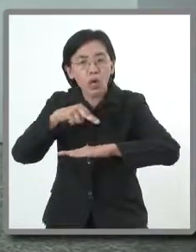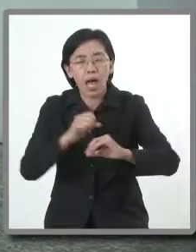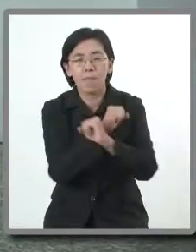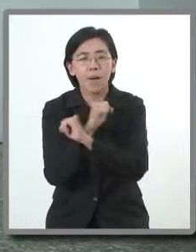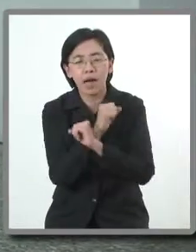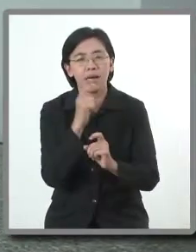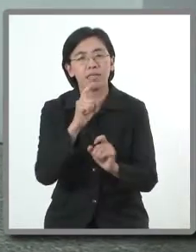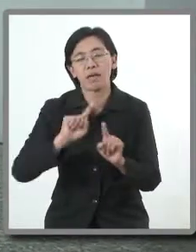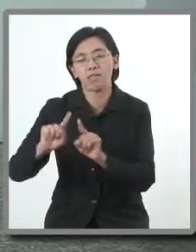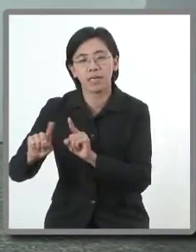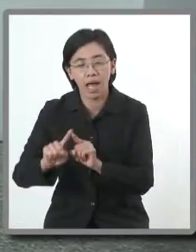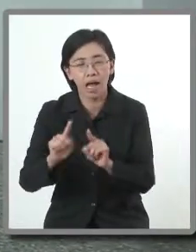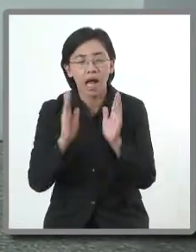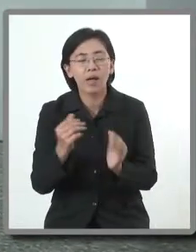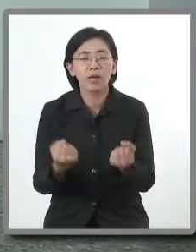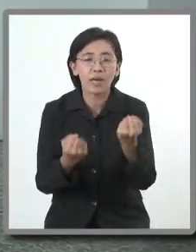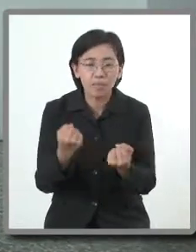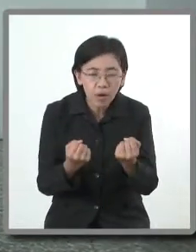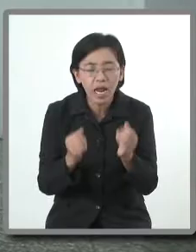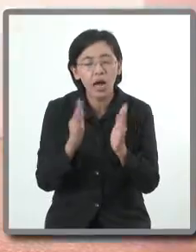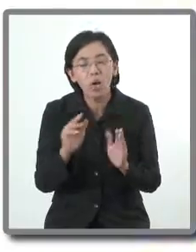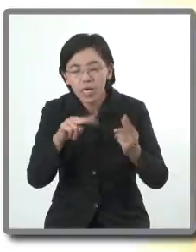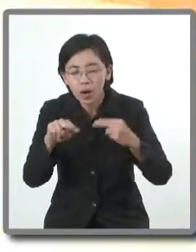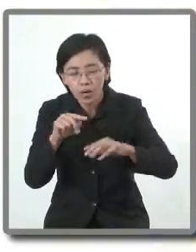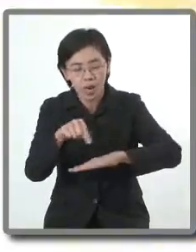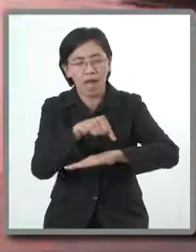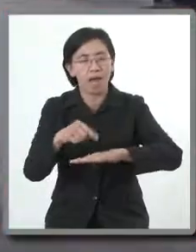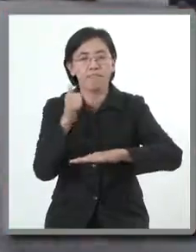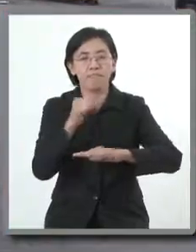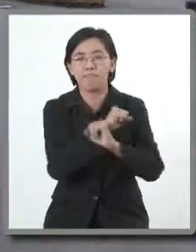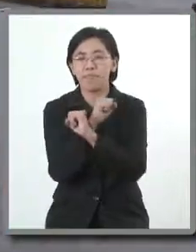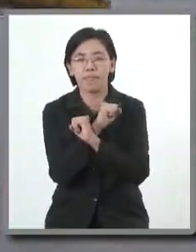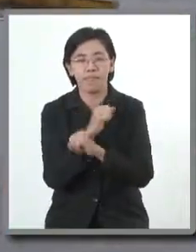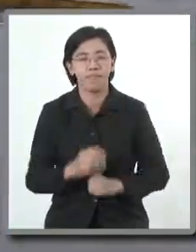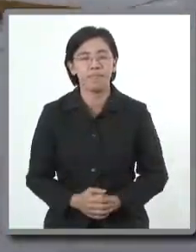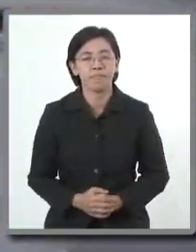ดยสารให้กับพนักงานขับรถที่คอยดูแลนะครับ